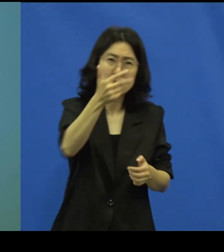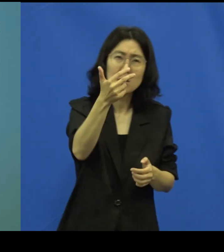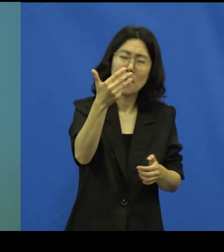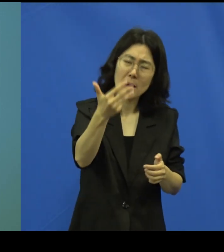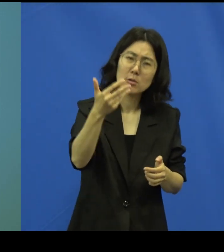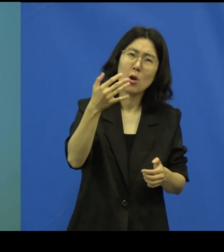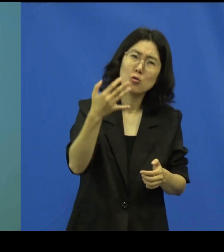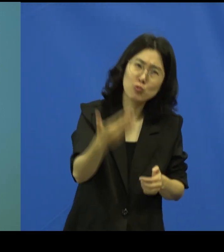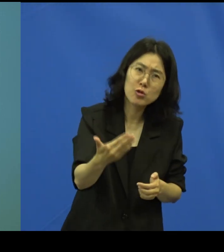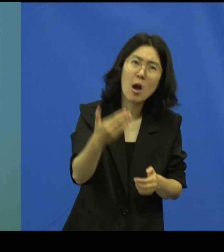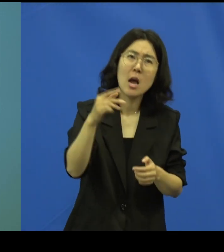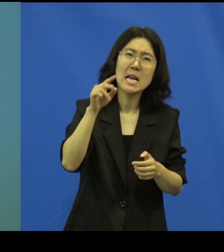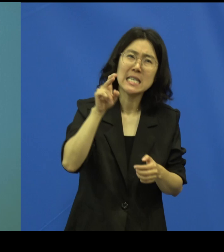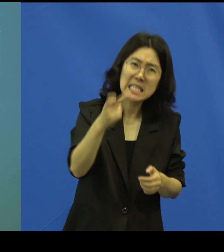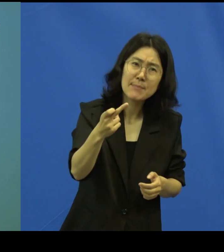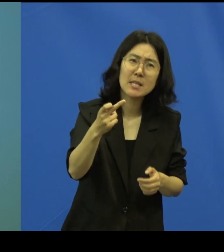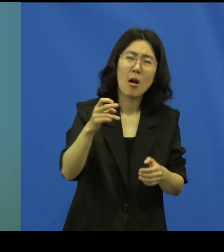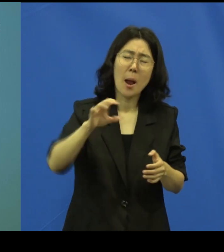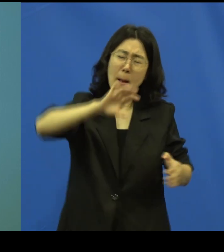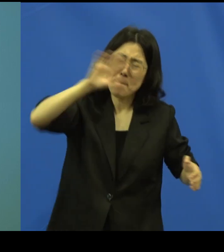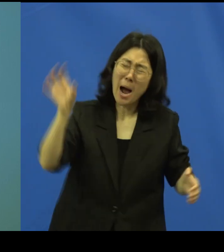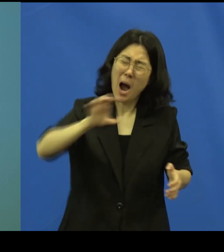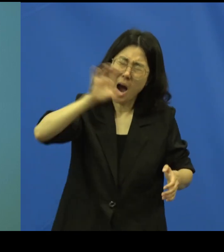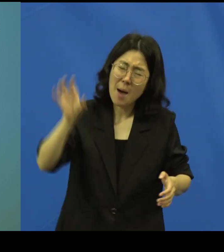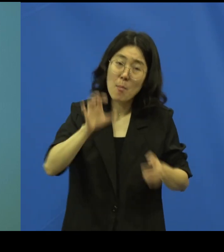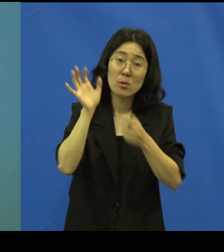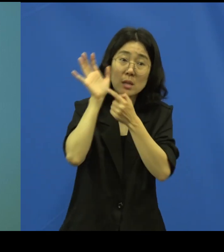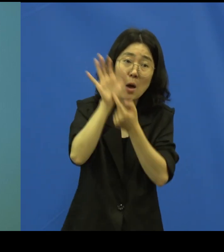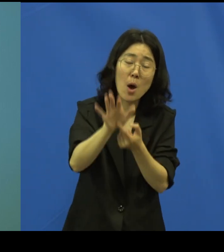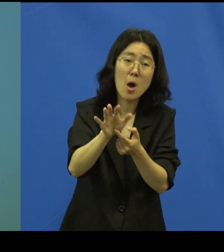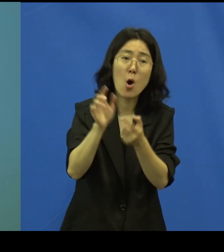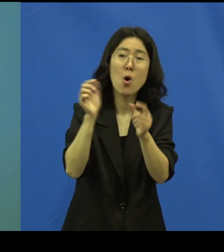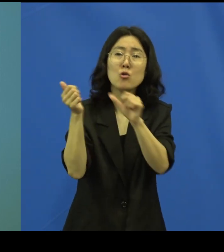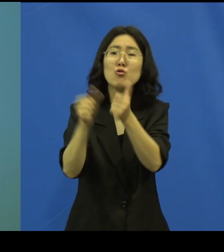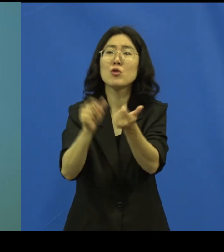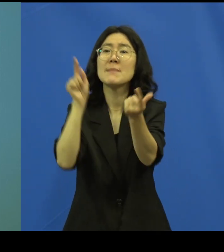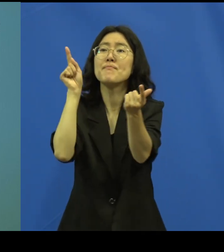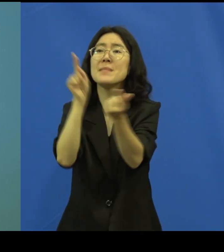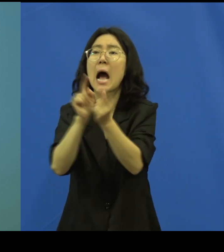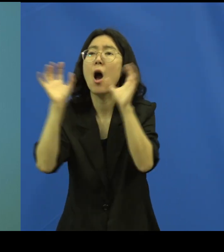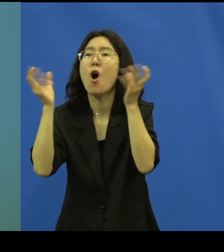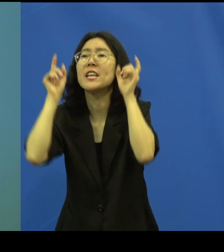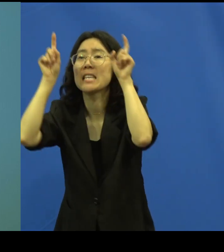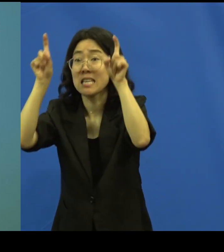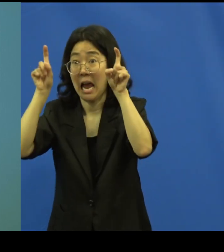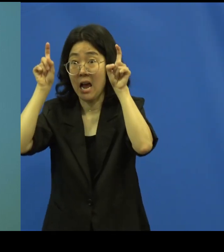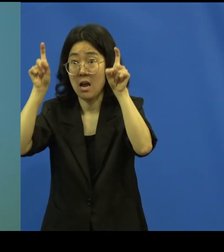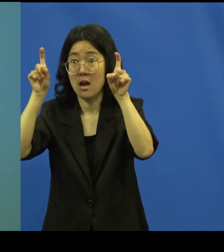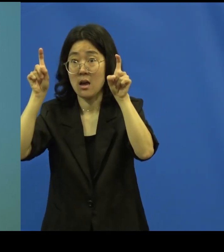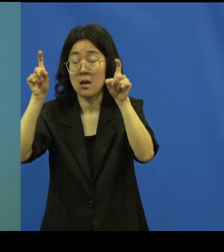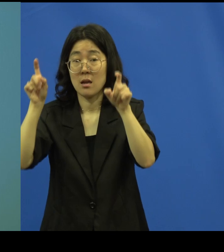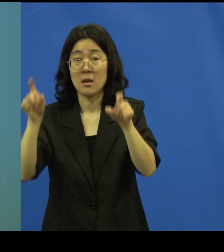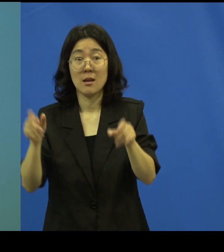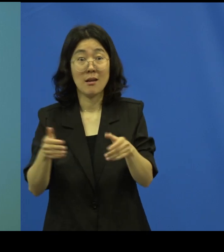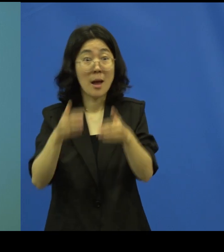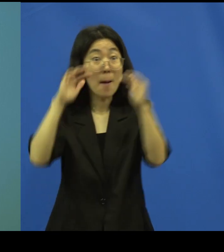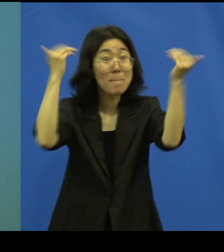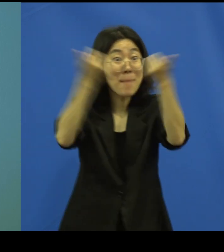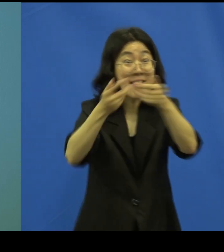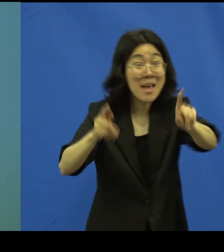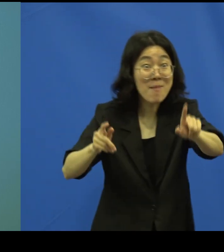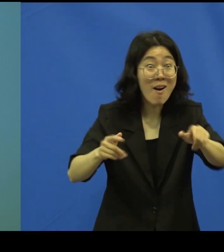9절과 12절과 13절 계속해서 반복됩니다. 여기서 우리가 놓치지 말아야 될 것은 용맹스러운